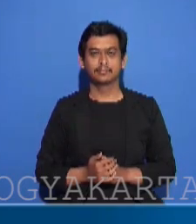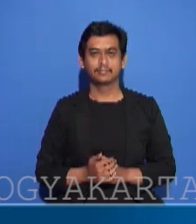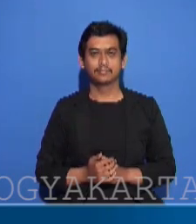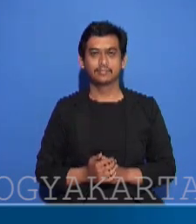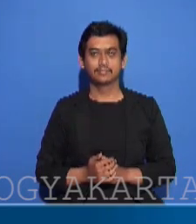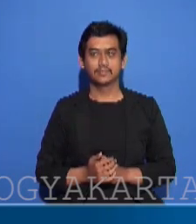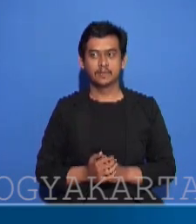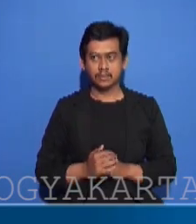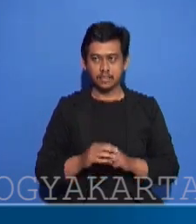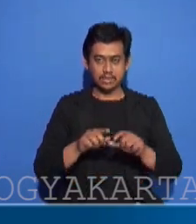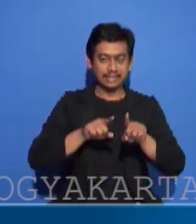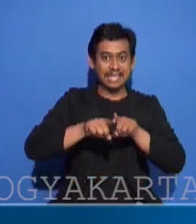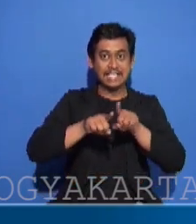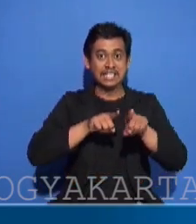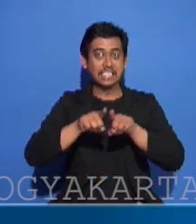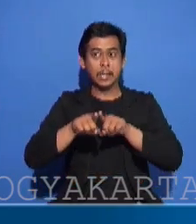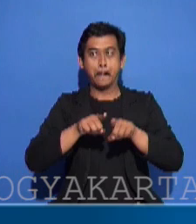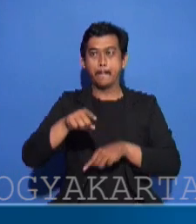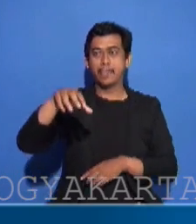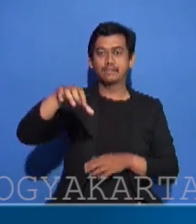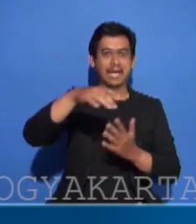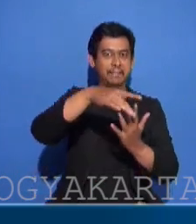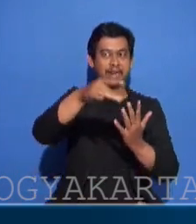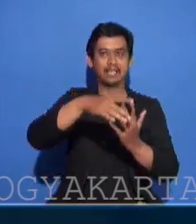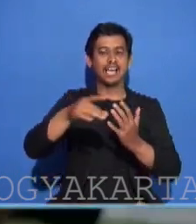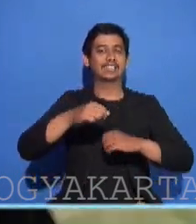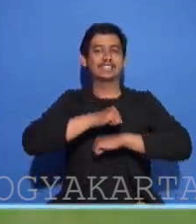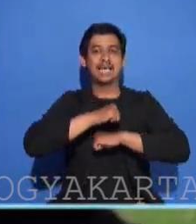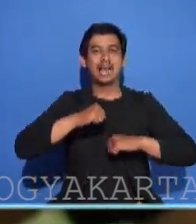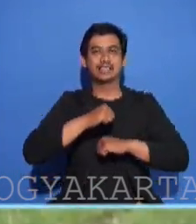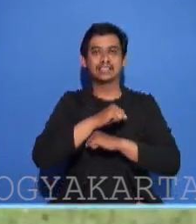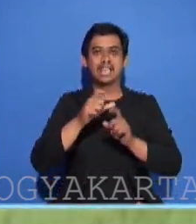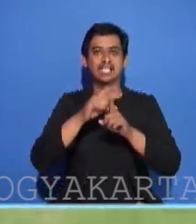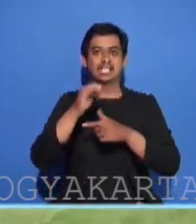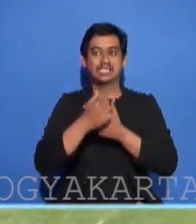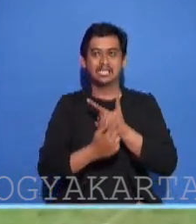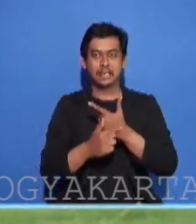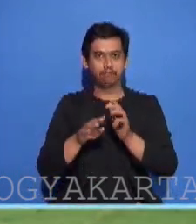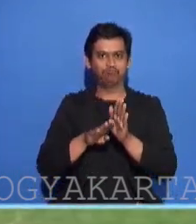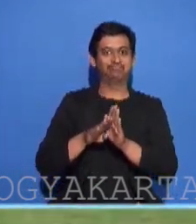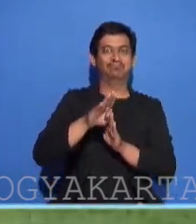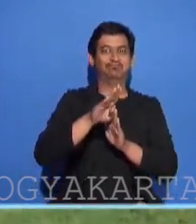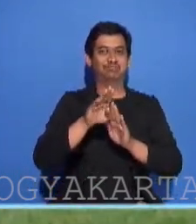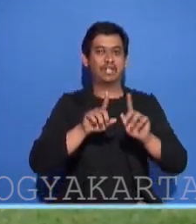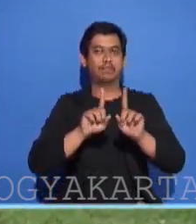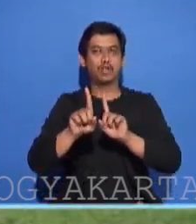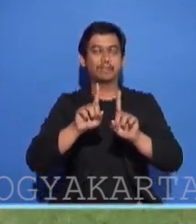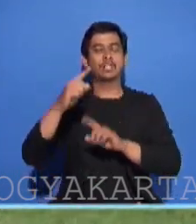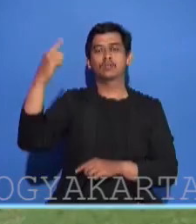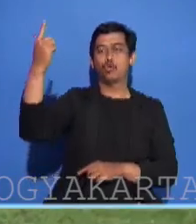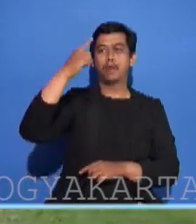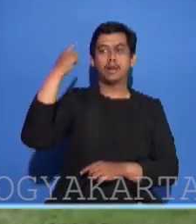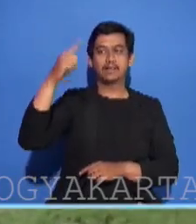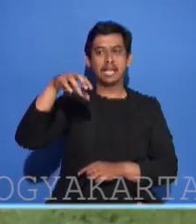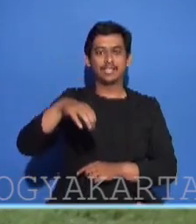kejuaraan daerah ini juga menjadi ajang seleksi bagi atlet atletik DIY yang akan dikirim pada kejuaraan nasional Kejurnas atletik di